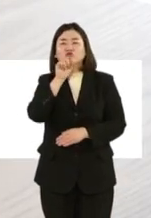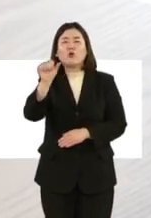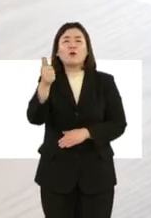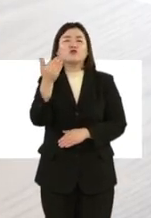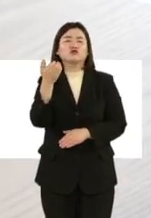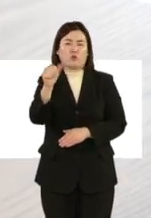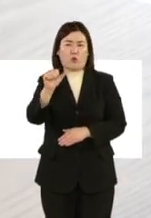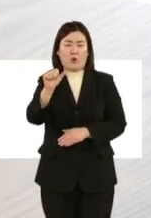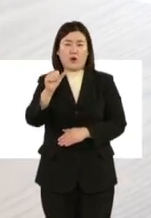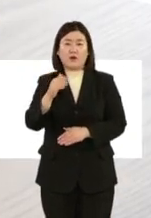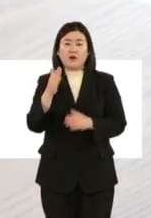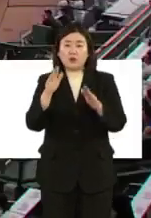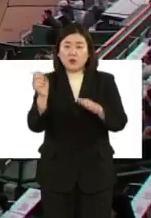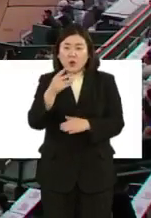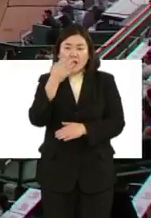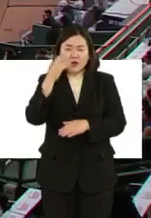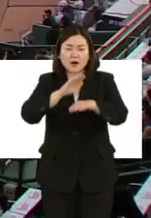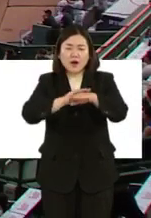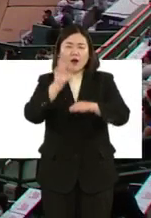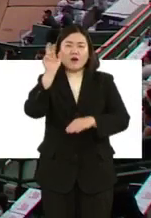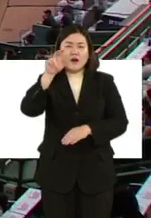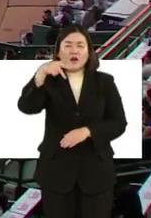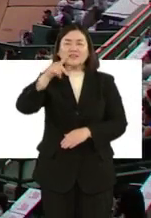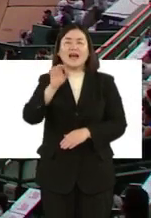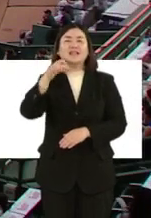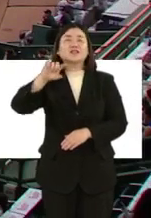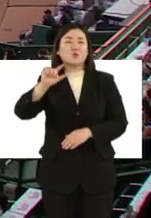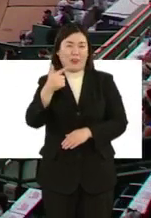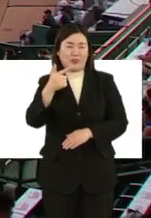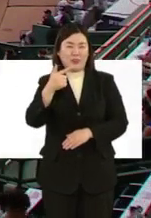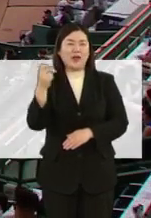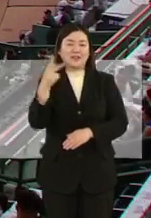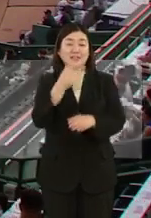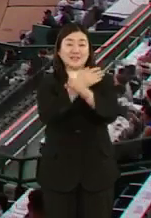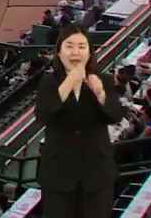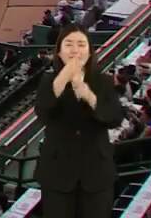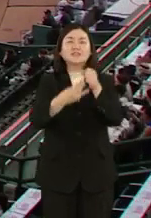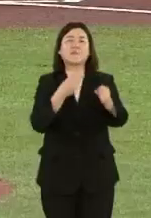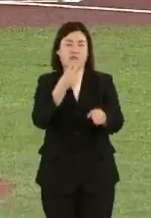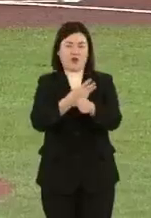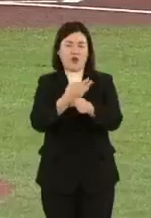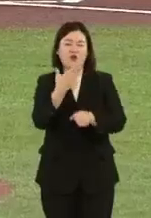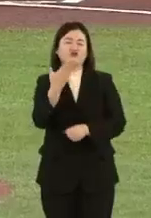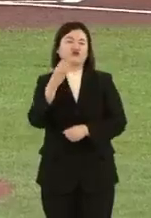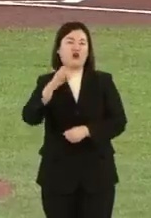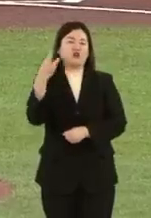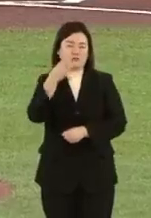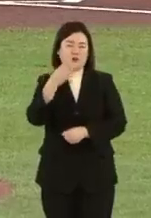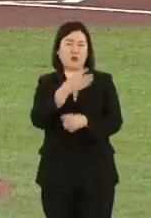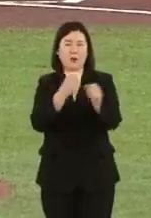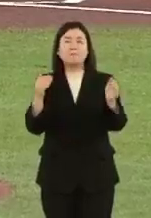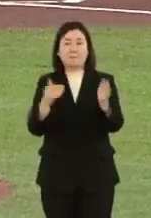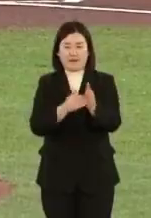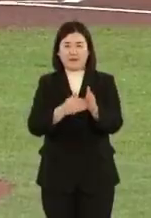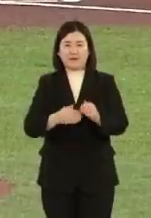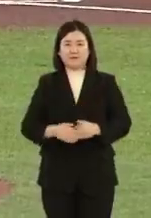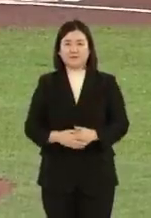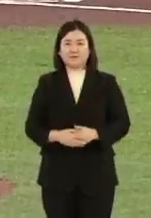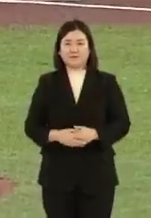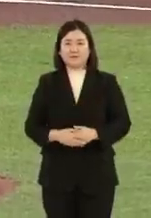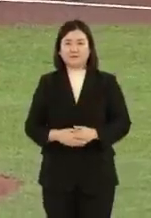기록했습니다 이와 함께 한화는 베테랑 우원투수 장시환과 계약기간 3년에 총액 9억 3천만원 규모로